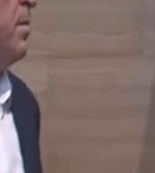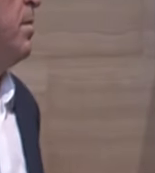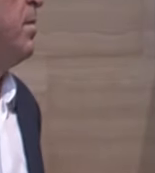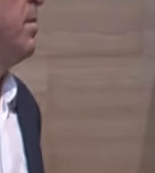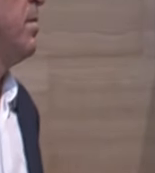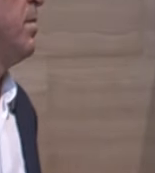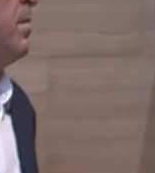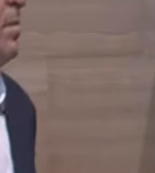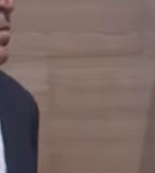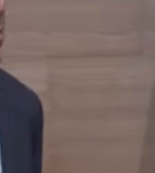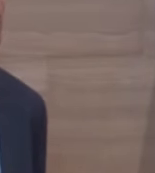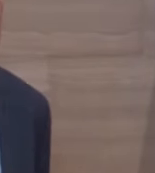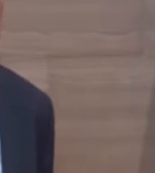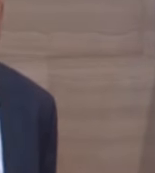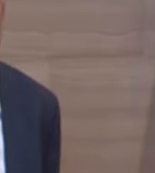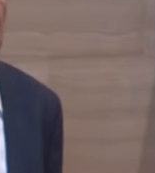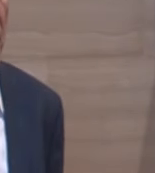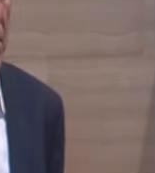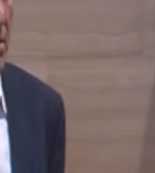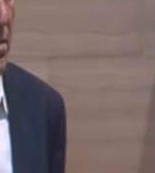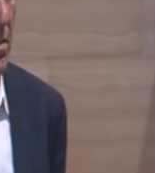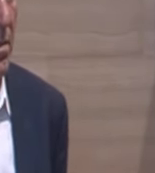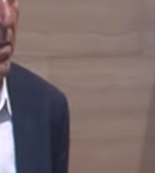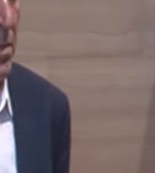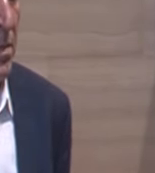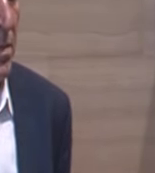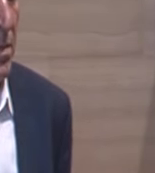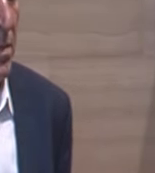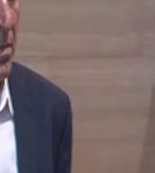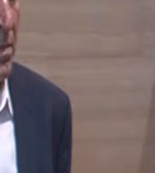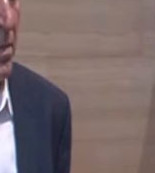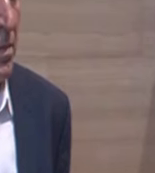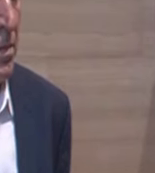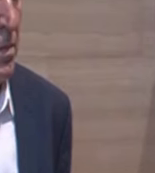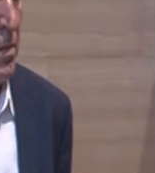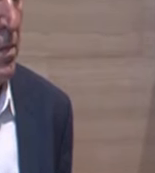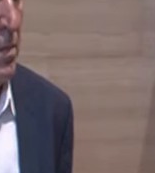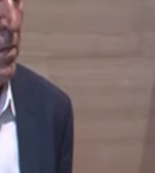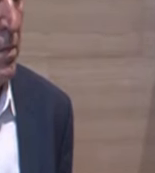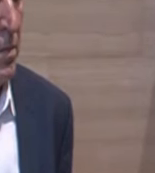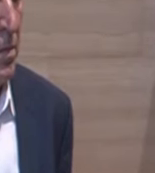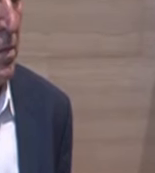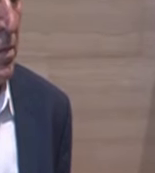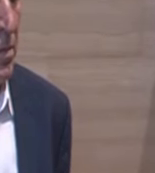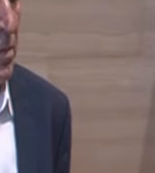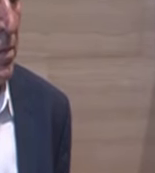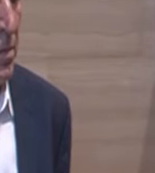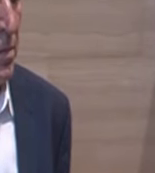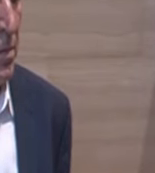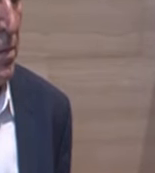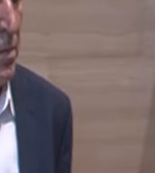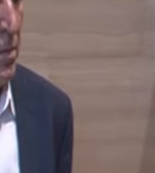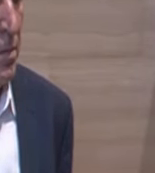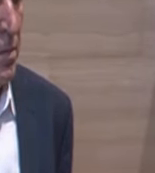حل هذا النزاع والان اصبح هذا حال بين قريب من ايدينا النافذه مفتوحه الان